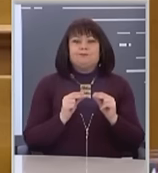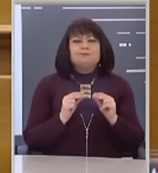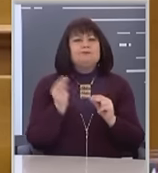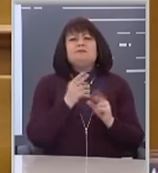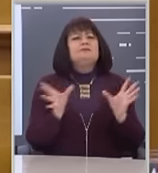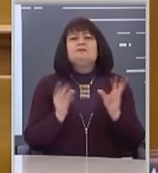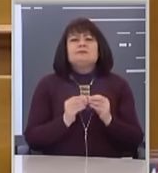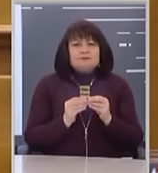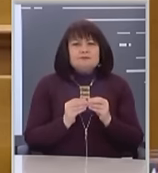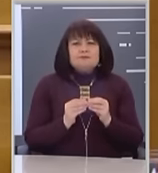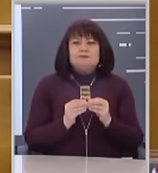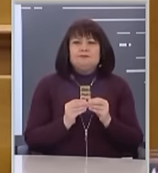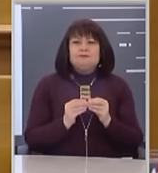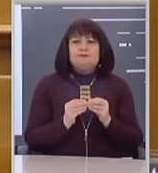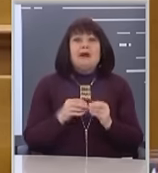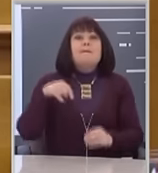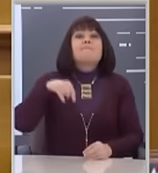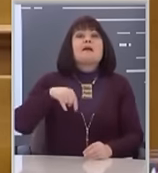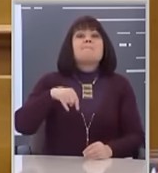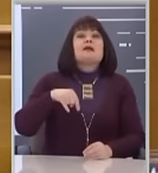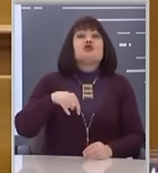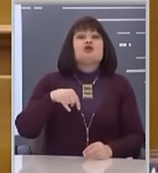αφορά τον κύριο Παντωνίου,